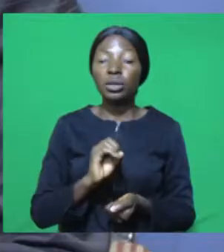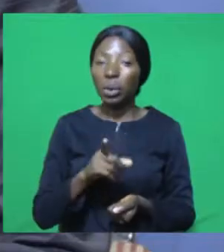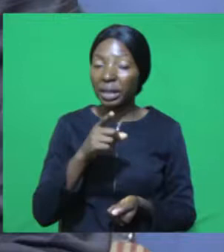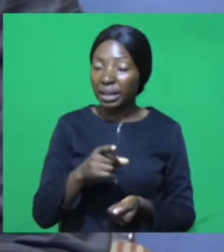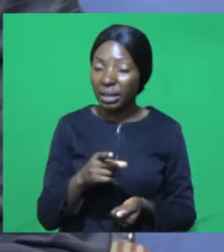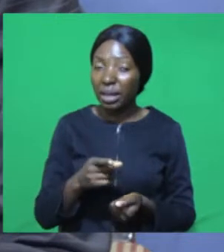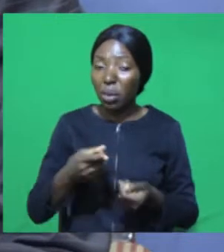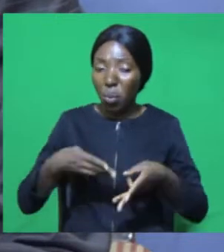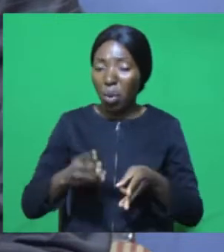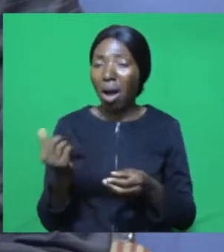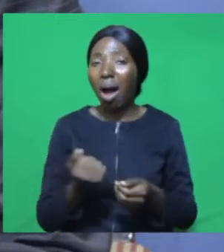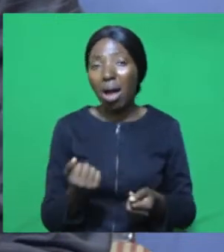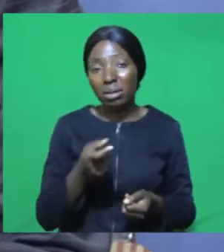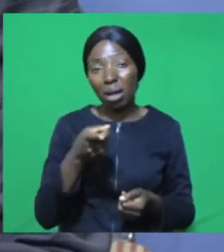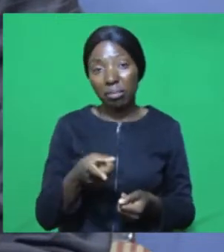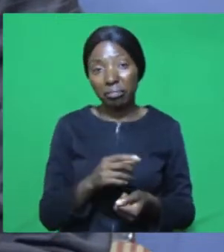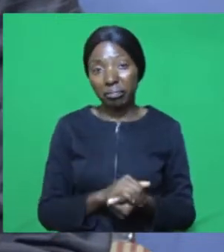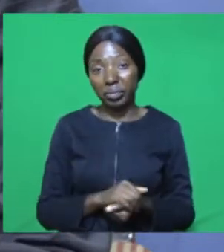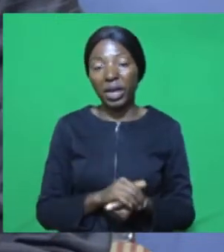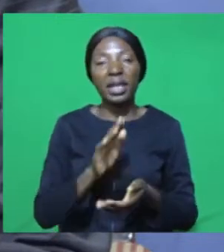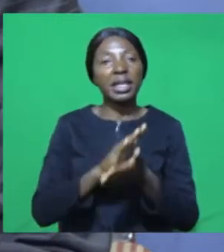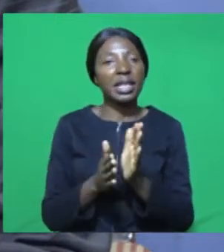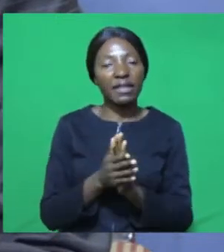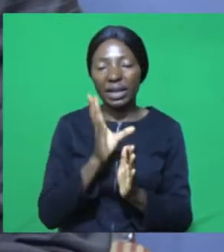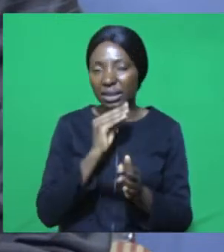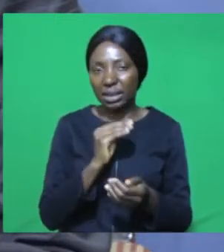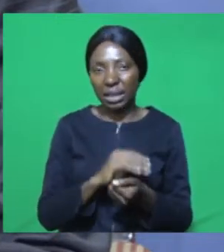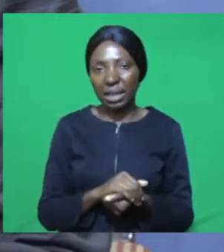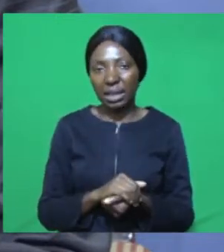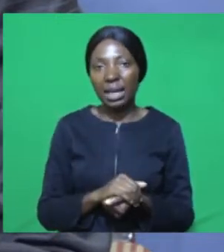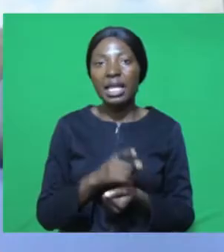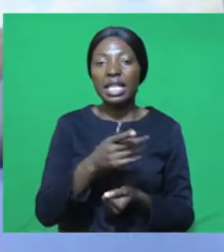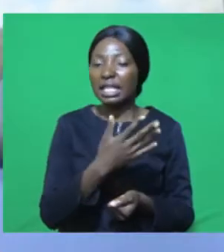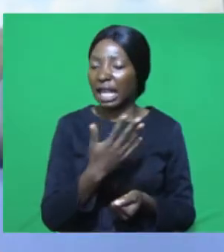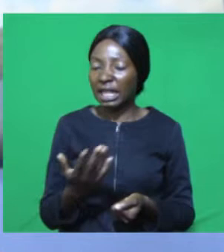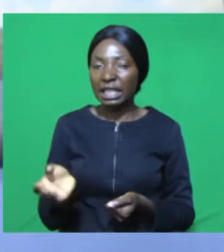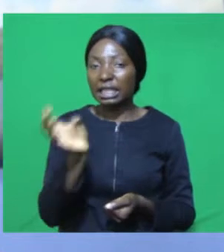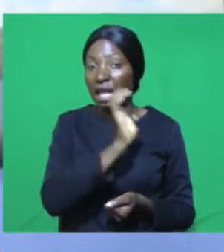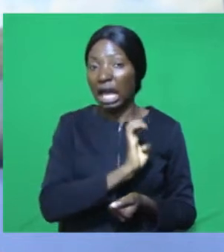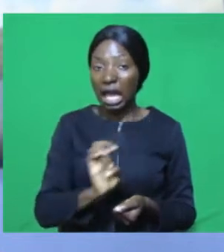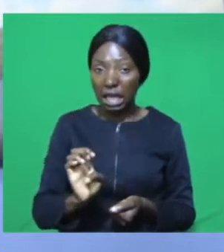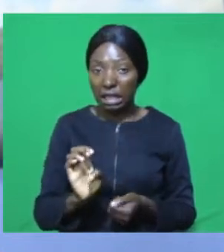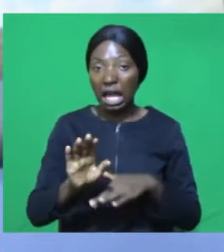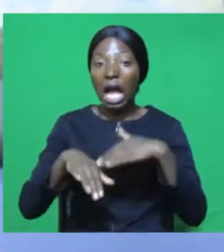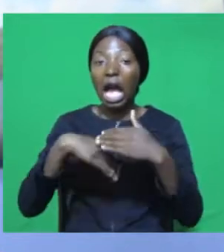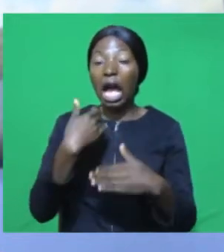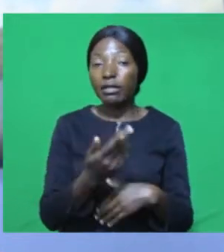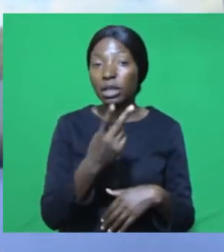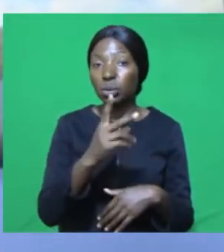pinduri noka haitaka, ana kuti direct zinu kuma